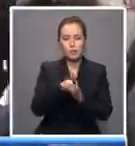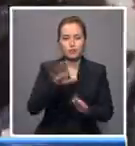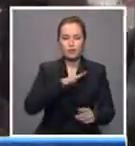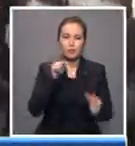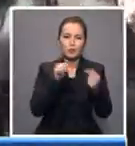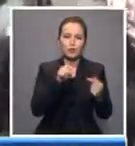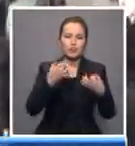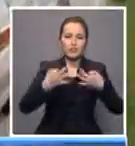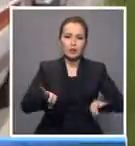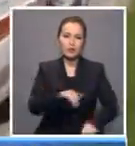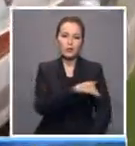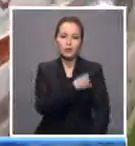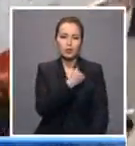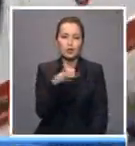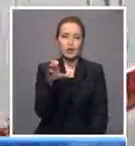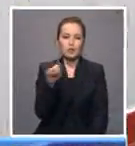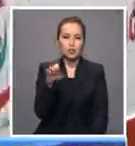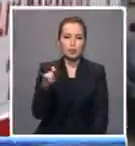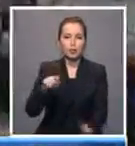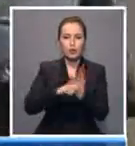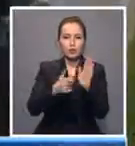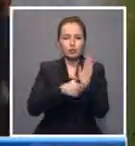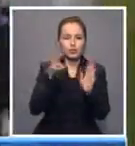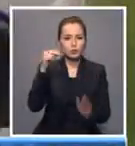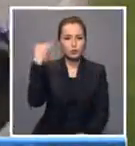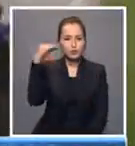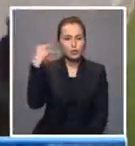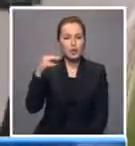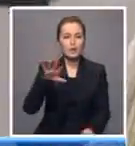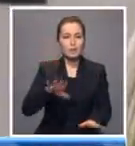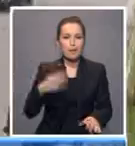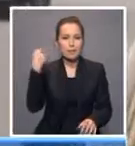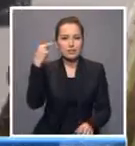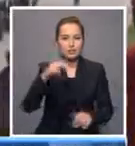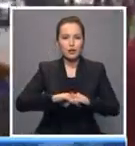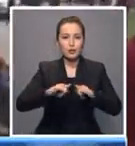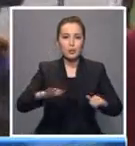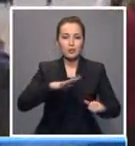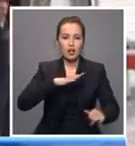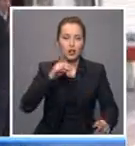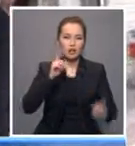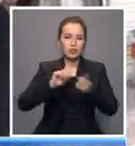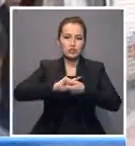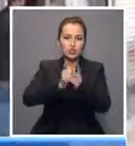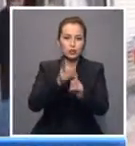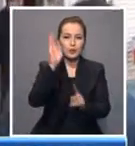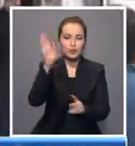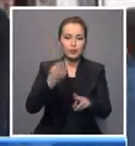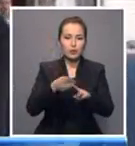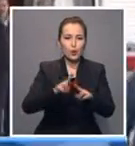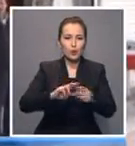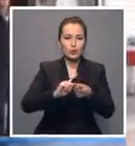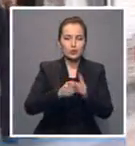күрес жүргізіп келе жатыр. Сәуірдің 16-сында Түркияда президенттік билігін кеңейту мақсатында референдум өтеді. Бұл өзгерісті дәл